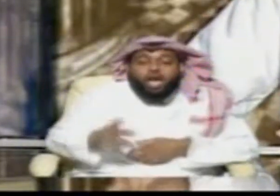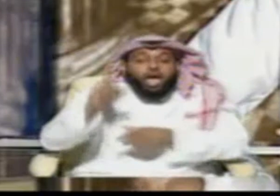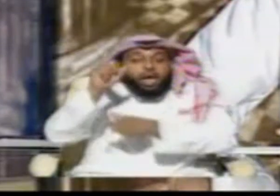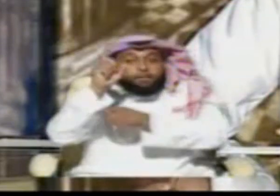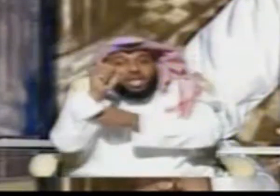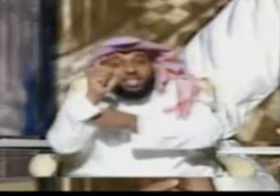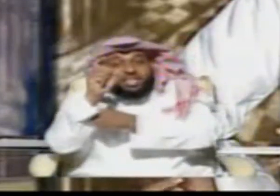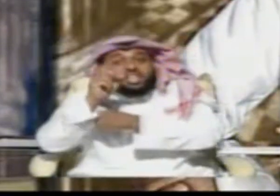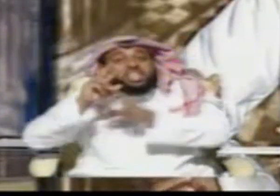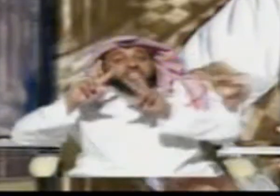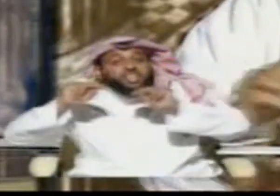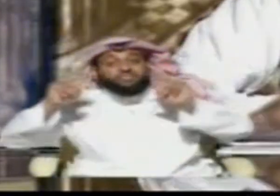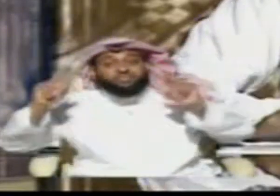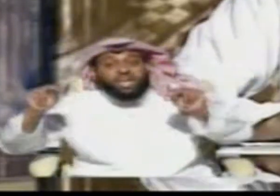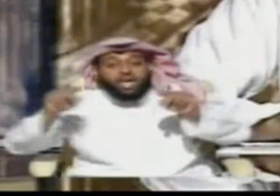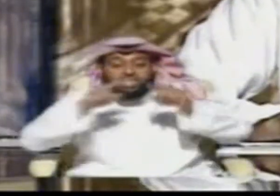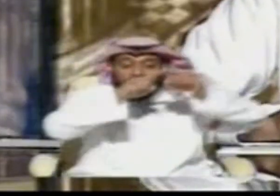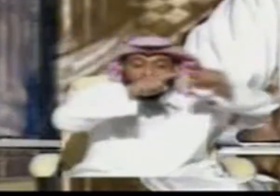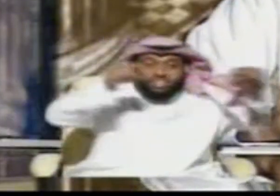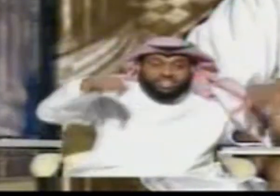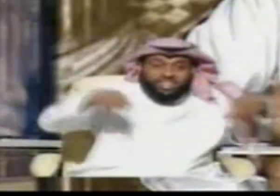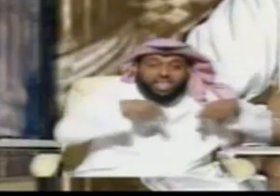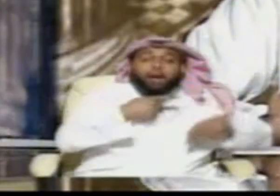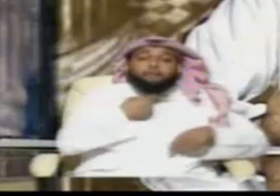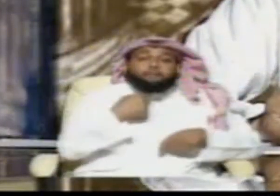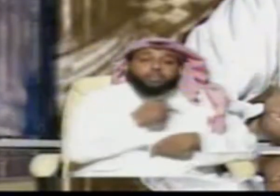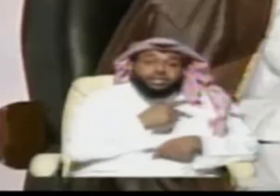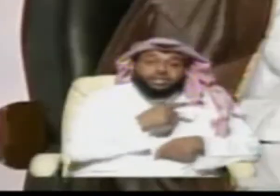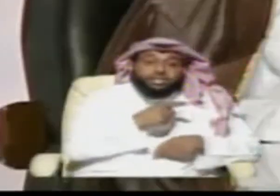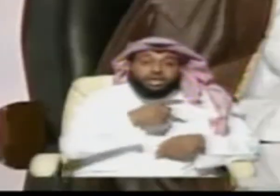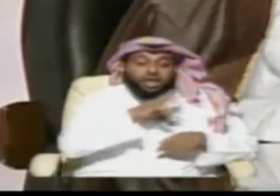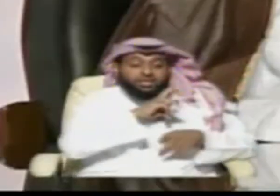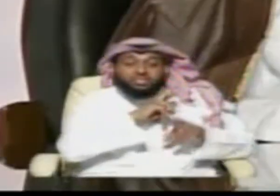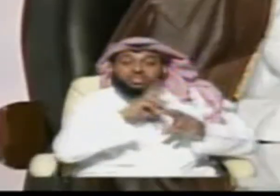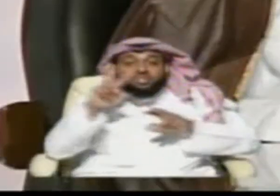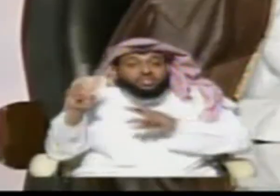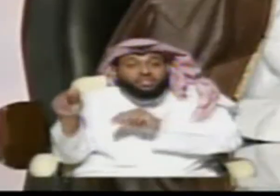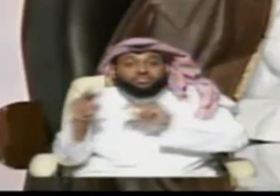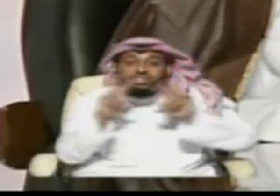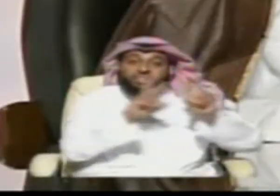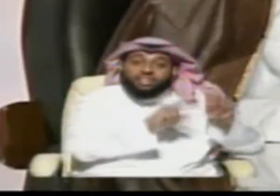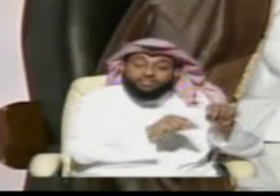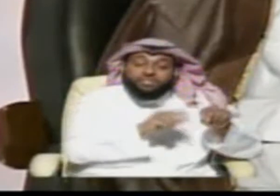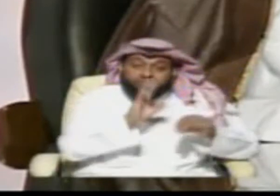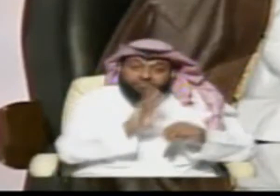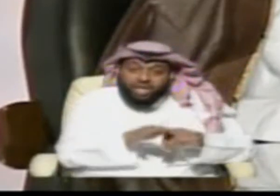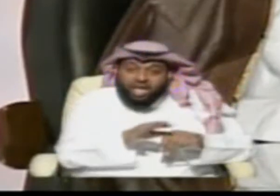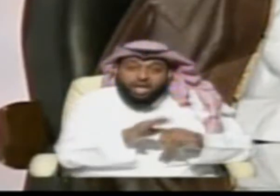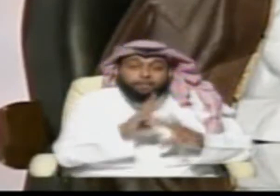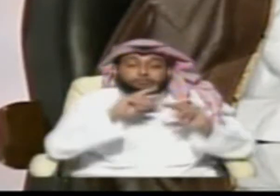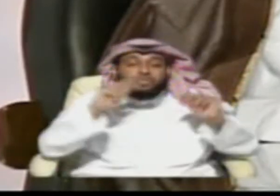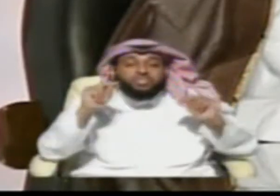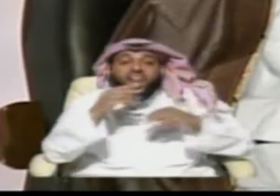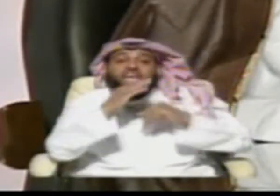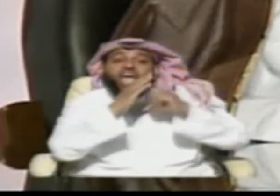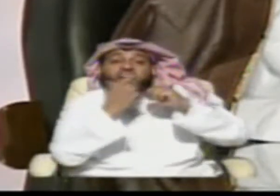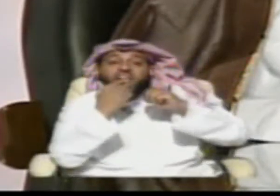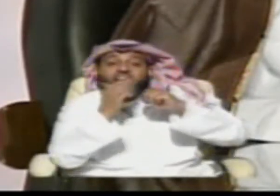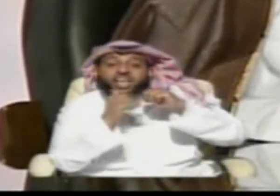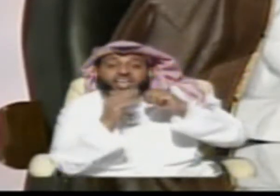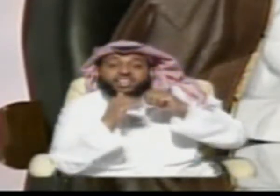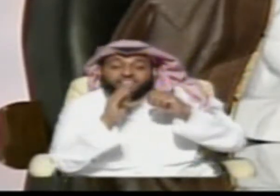فتؤمر الحيض باعتزاله؟ والنبي صلى الله عليه وسلم أمر العواتق والحيض أن